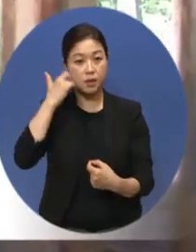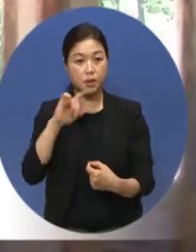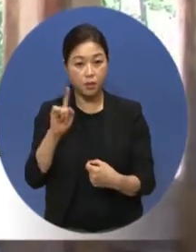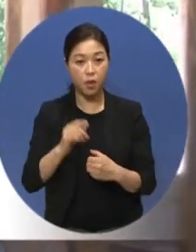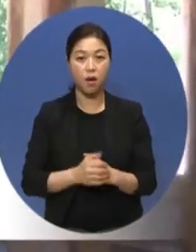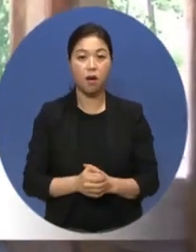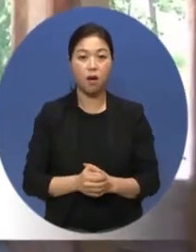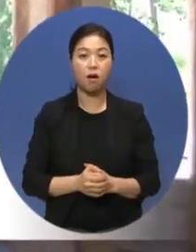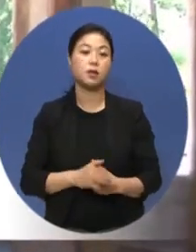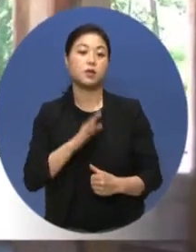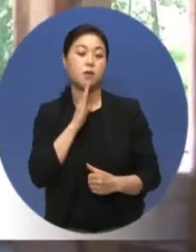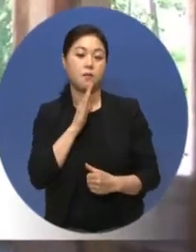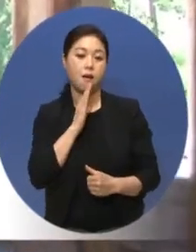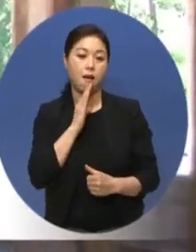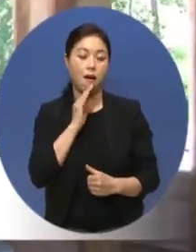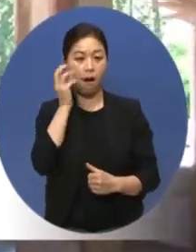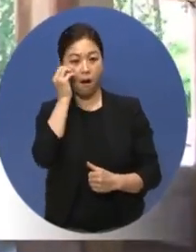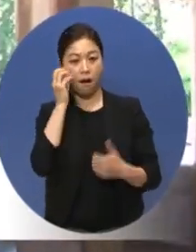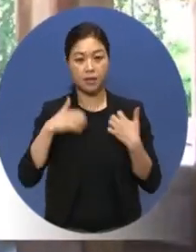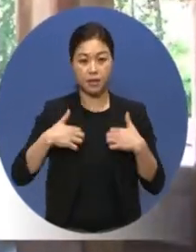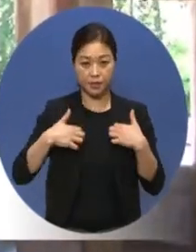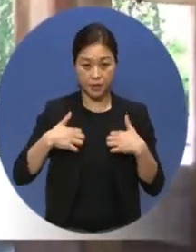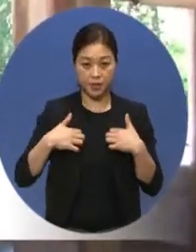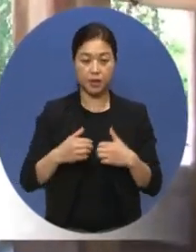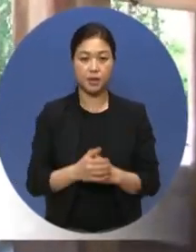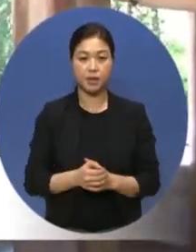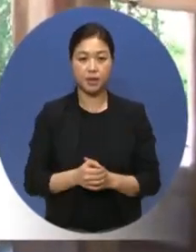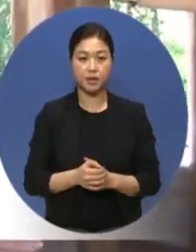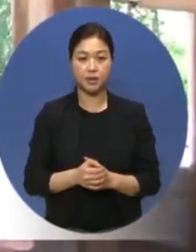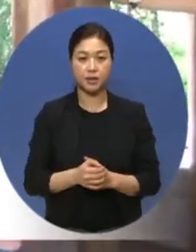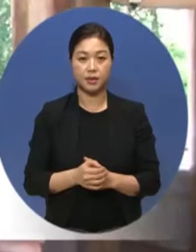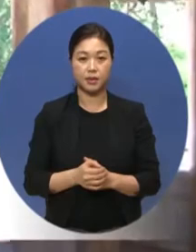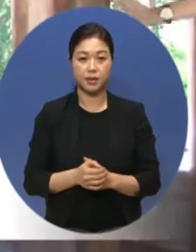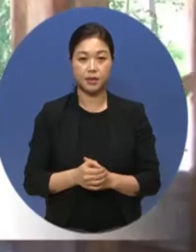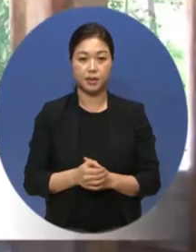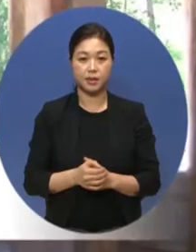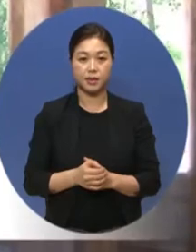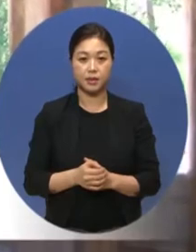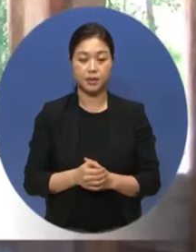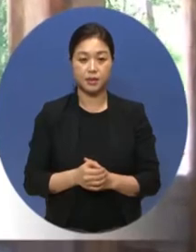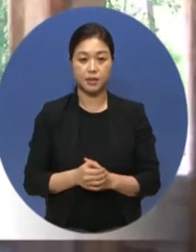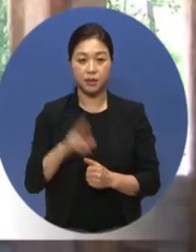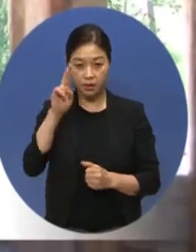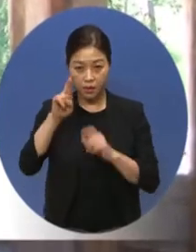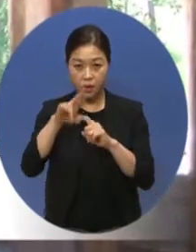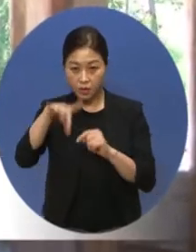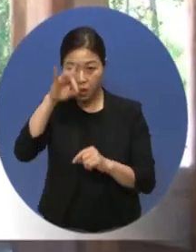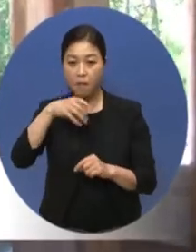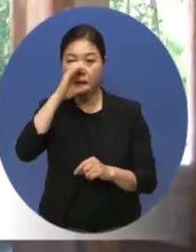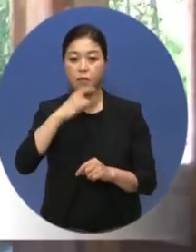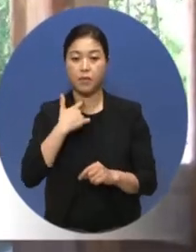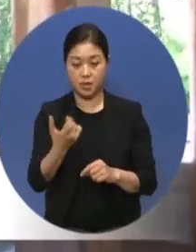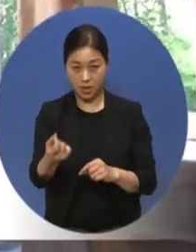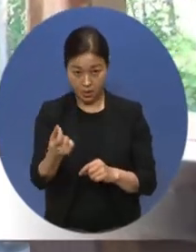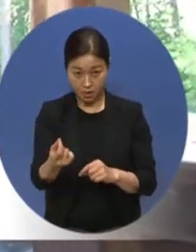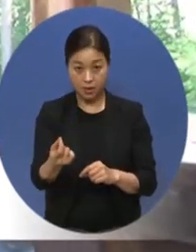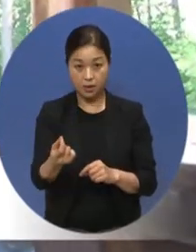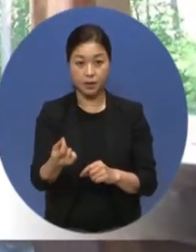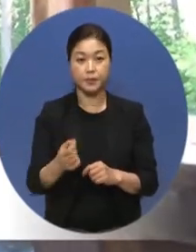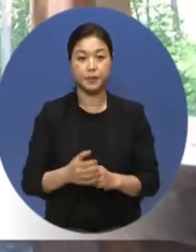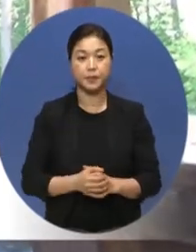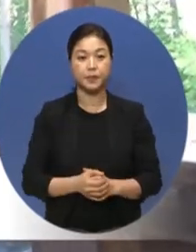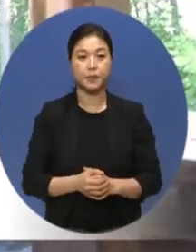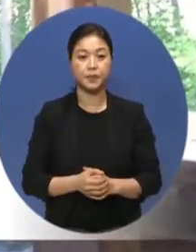너무 재밌어요. 그리고 신기해요. 우리는 그냥 지금은 진생 나는 처음인데 보여. 그리고 처음인데